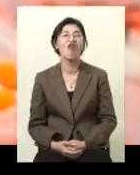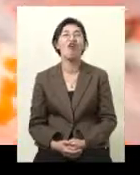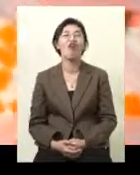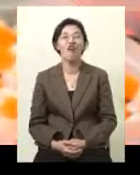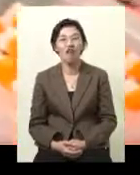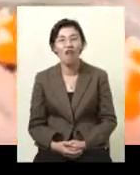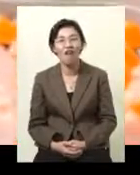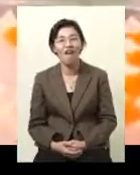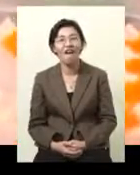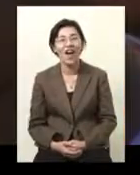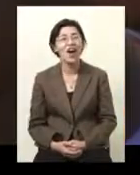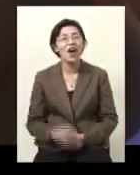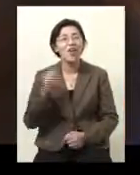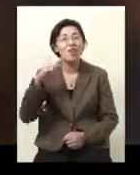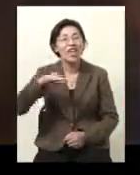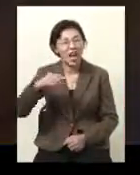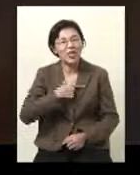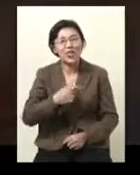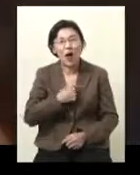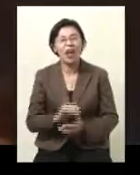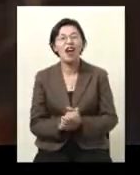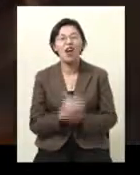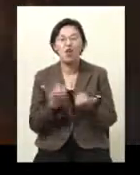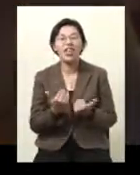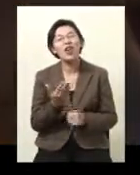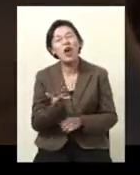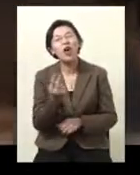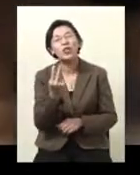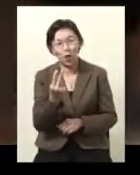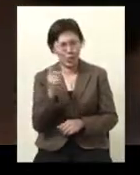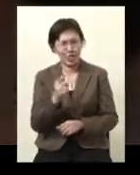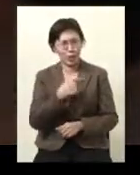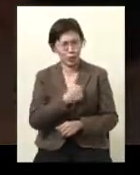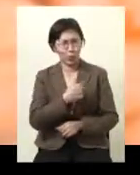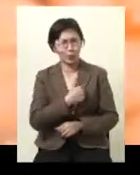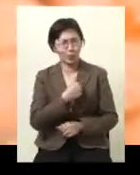ซูชินี่ของโปรดของน้องโบครับแต่วันนี้บอกว่าขอ2ชิ้นพอ